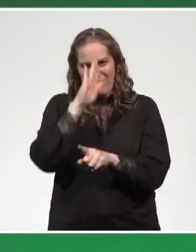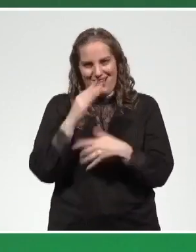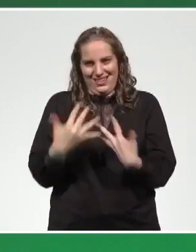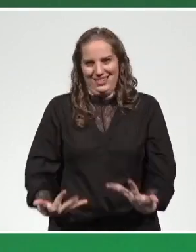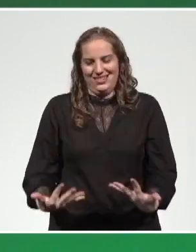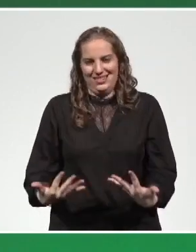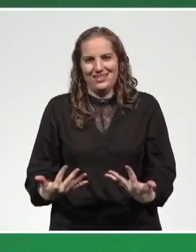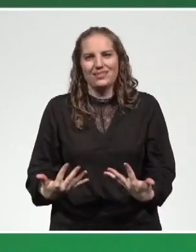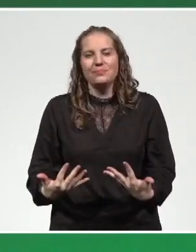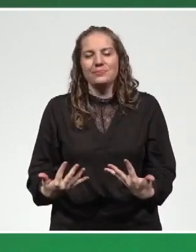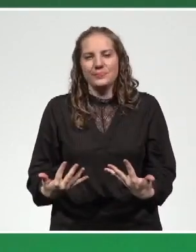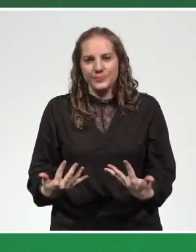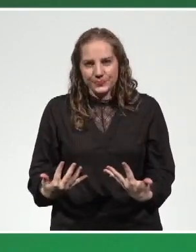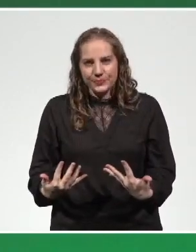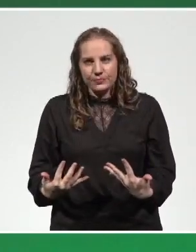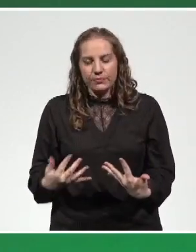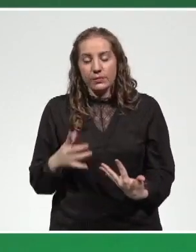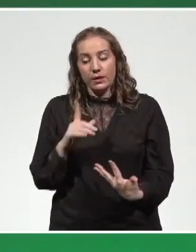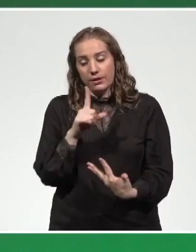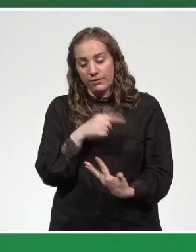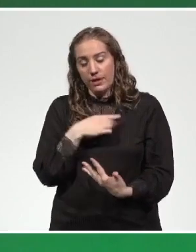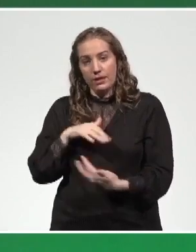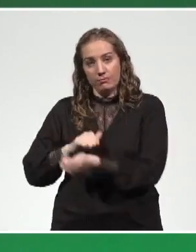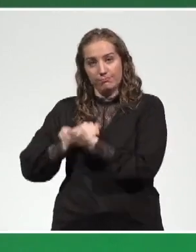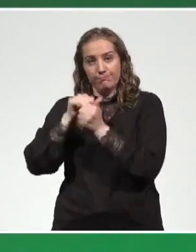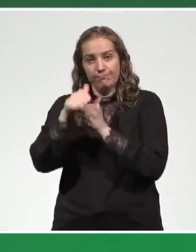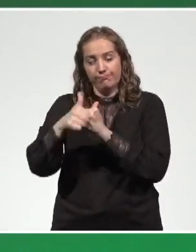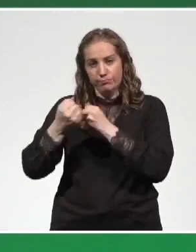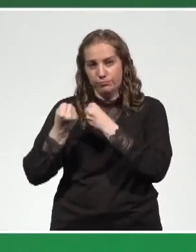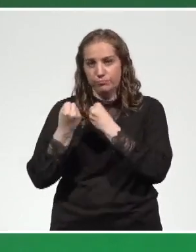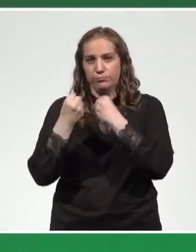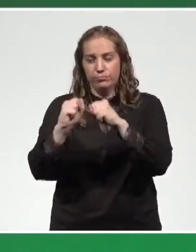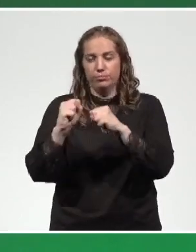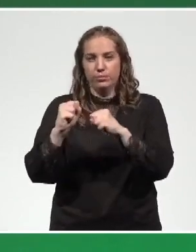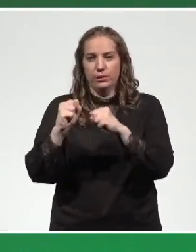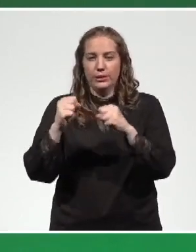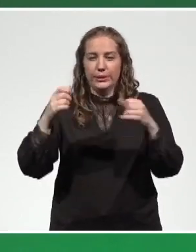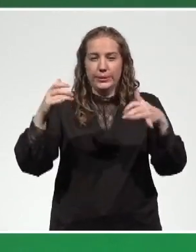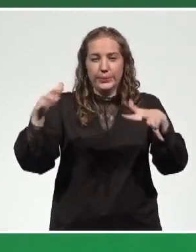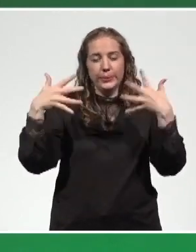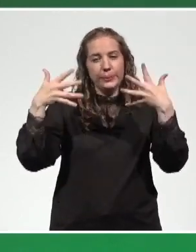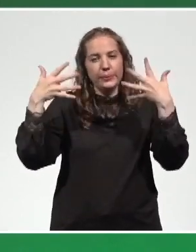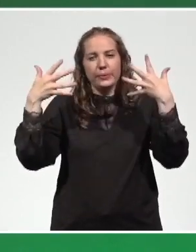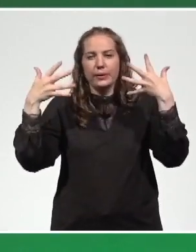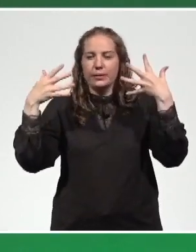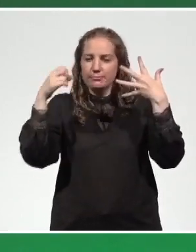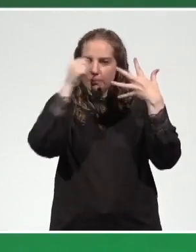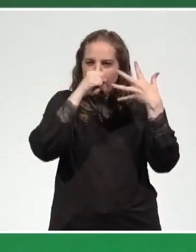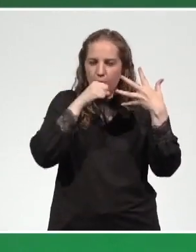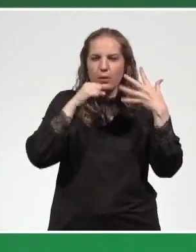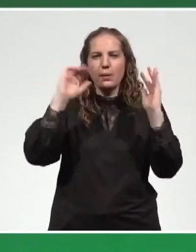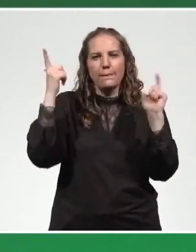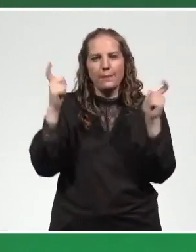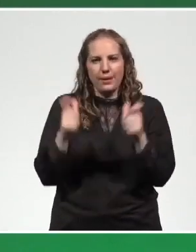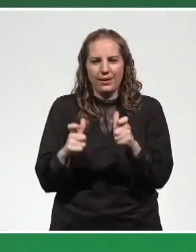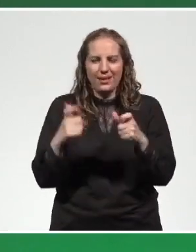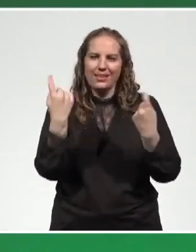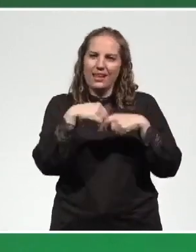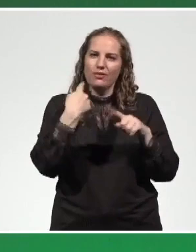Þar þurfum við að sýna forystu og frumkvæði í að draga úr losun gróðurhúsalofttegunda með tímasettri áætlunum orkuskipti í